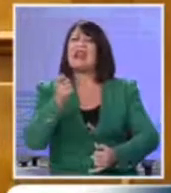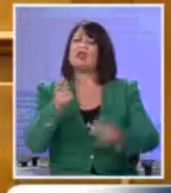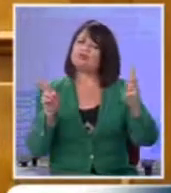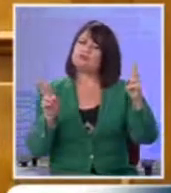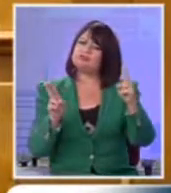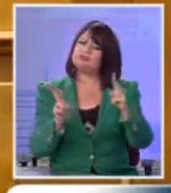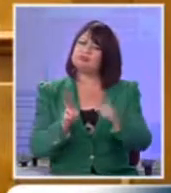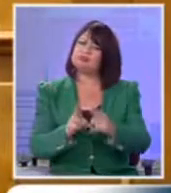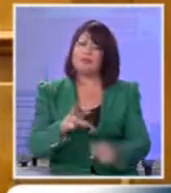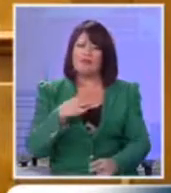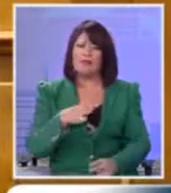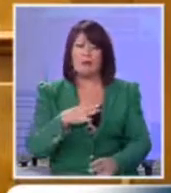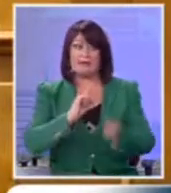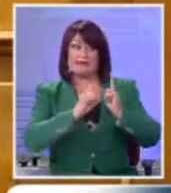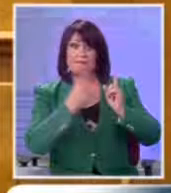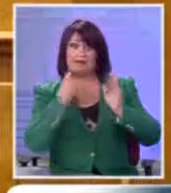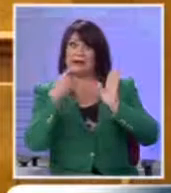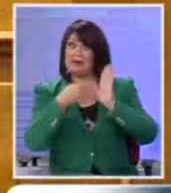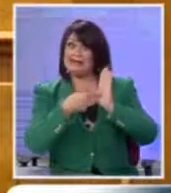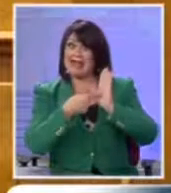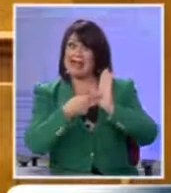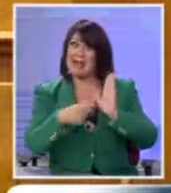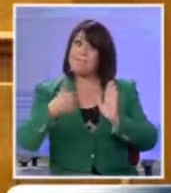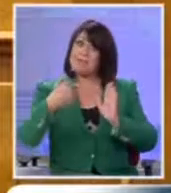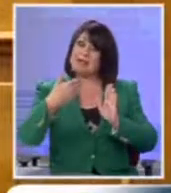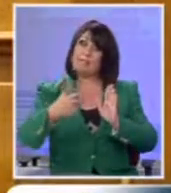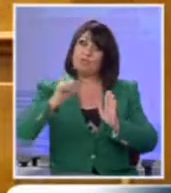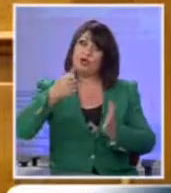που σύμφωνα με τη συμφωνία θα ακολουθήσει μετά την πρώτη